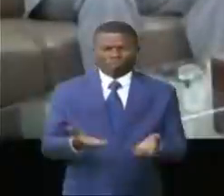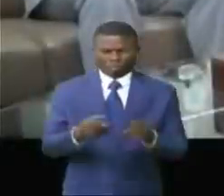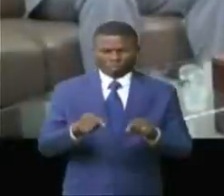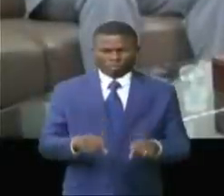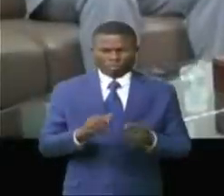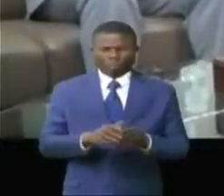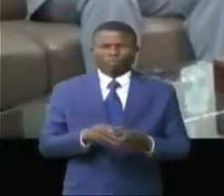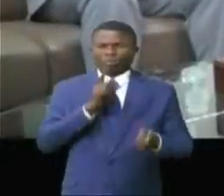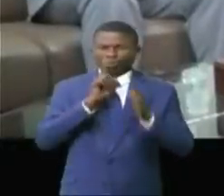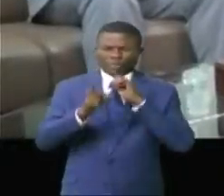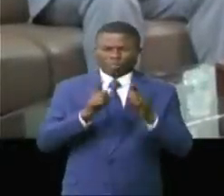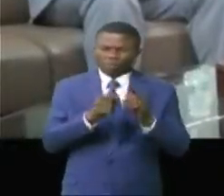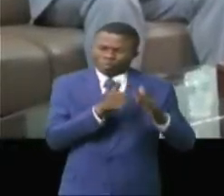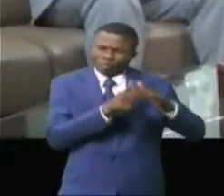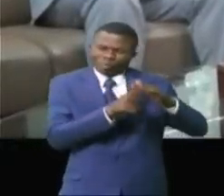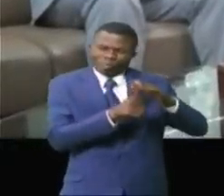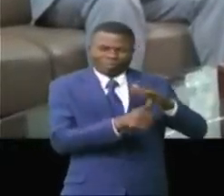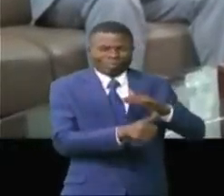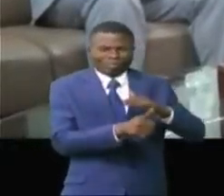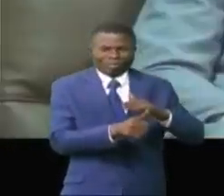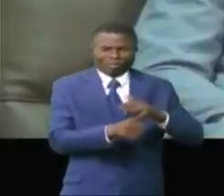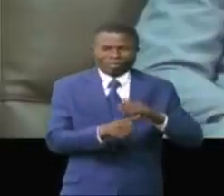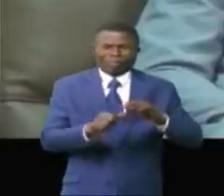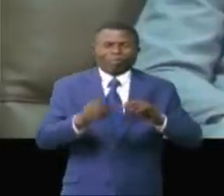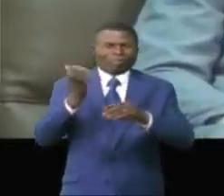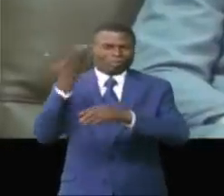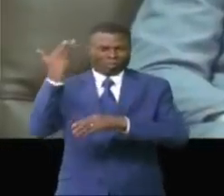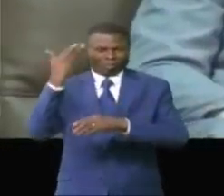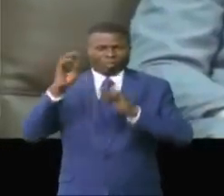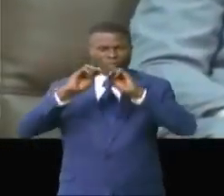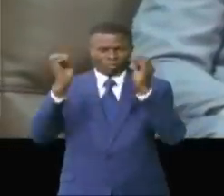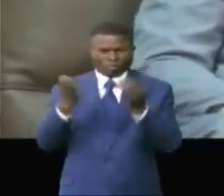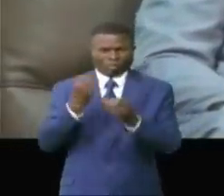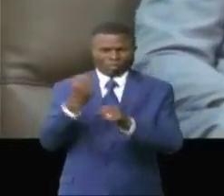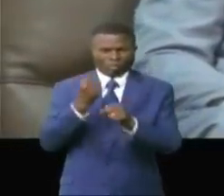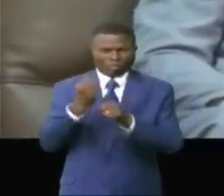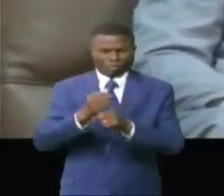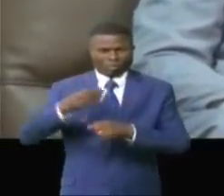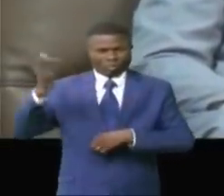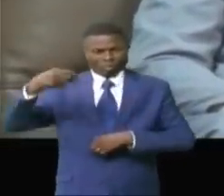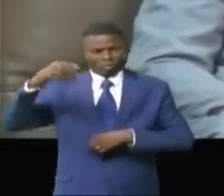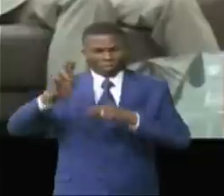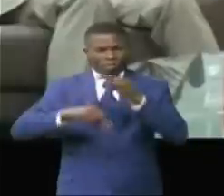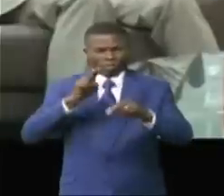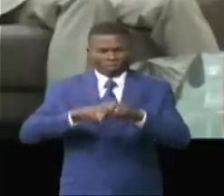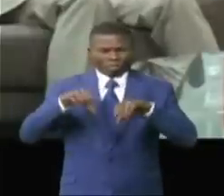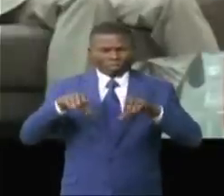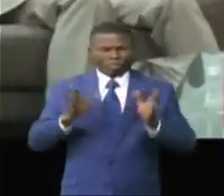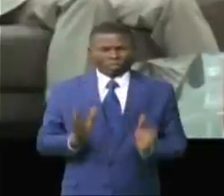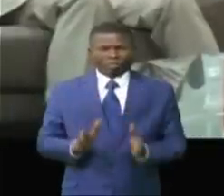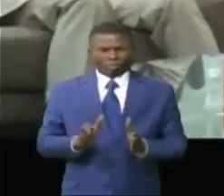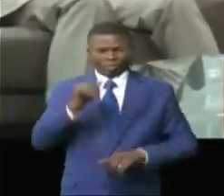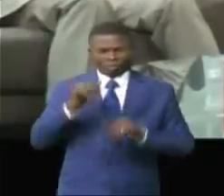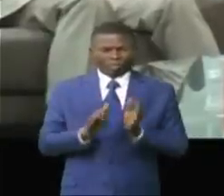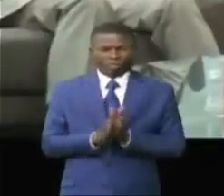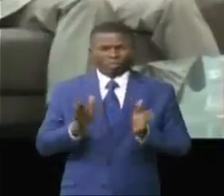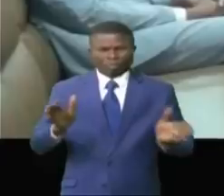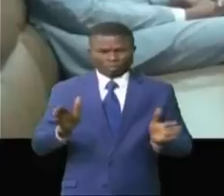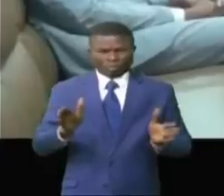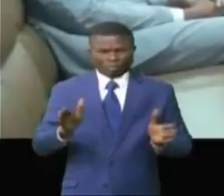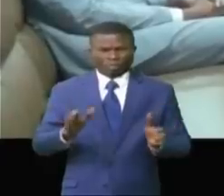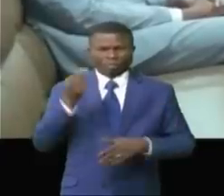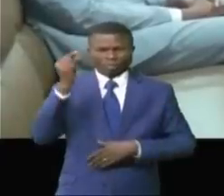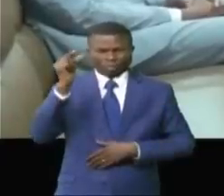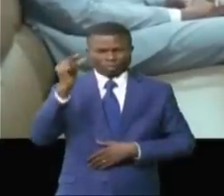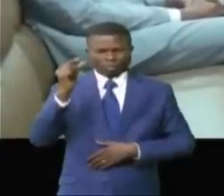Un entretien à huis clos a regroupé auparavant les équipes du Service géologique national du Congo, le secrétariat général de